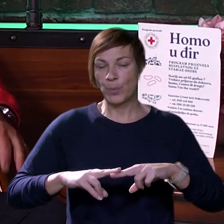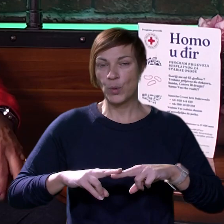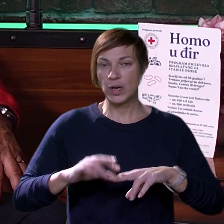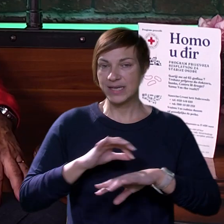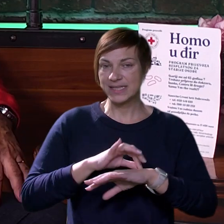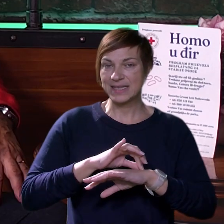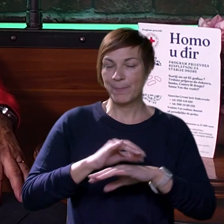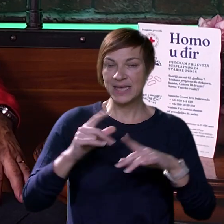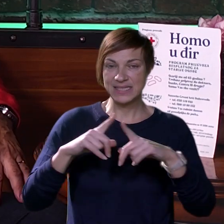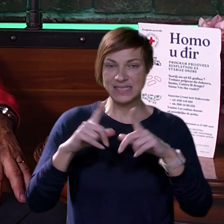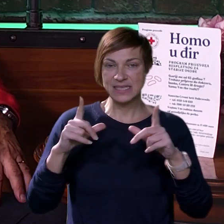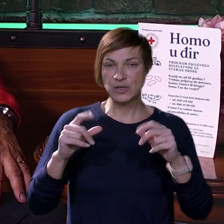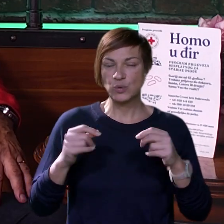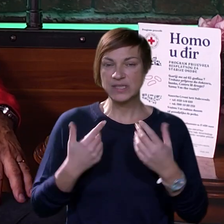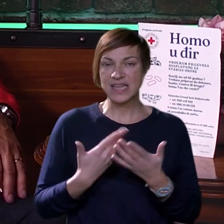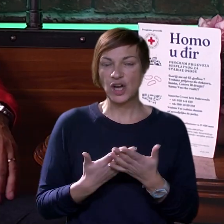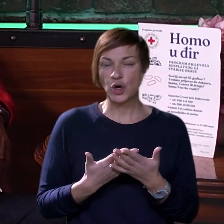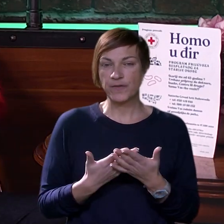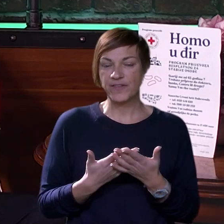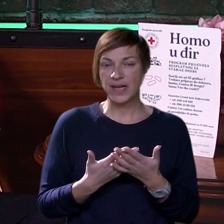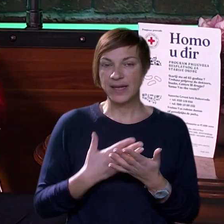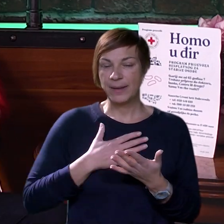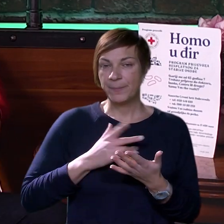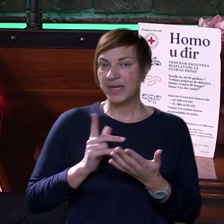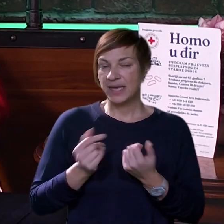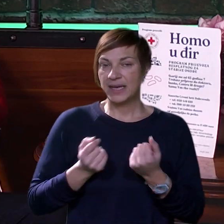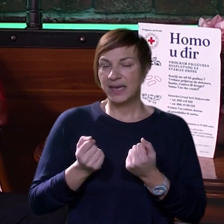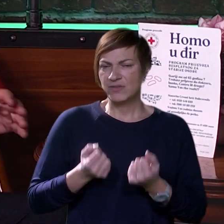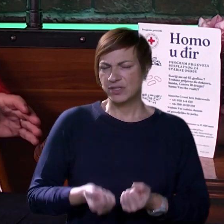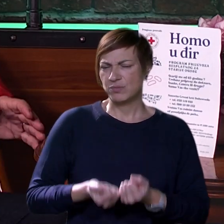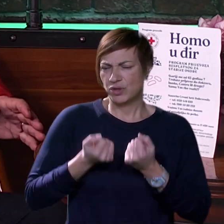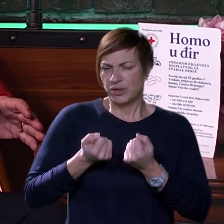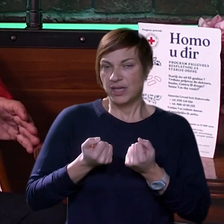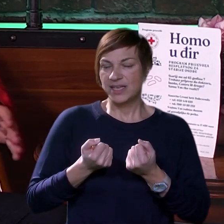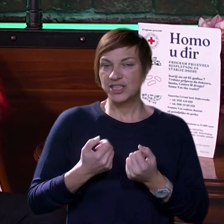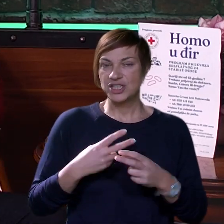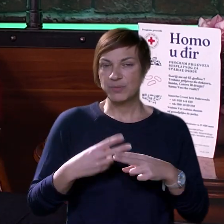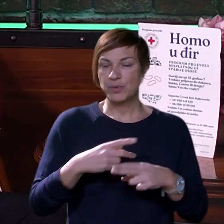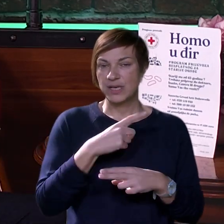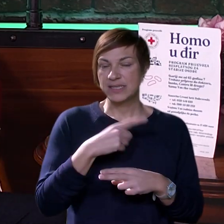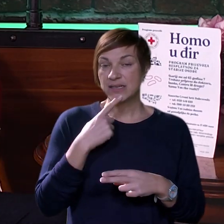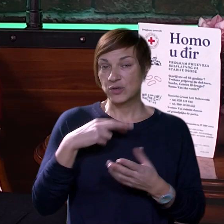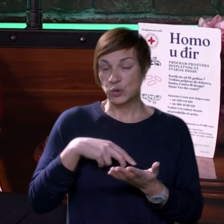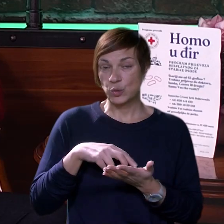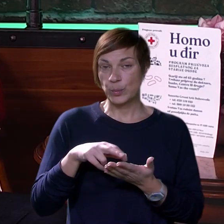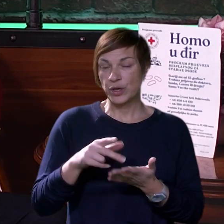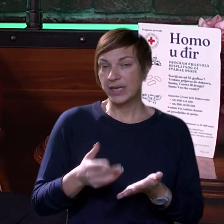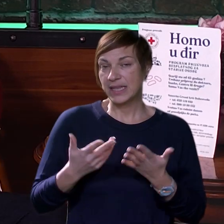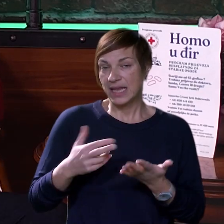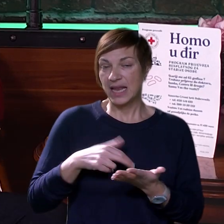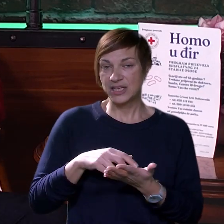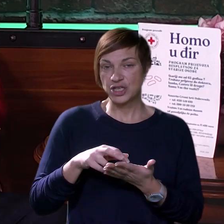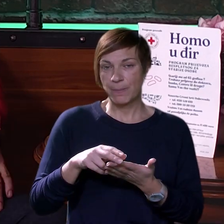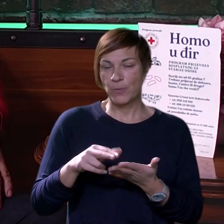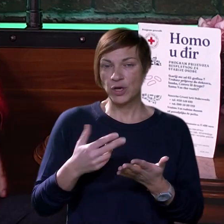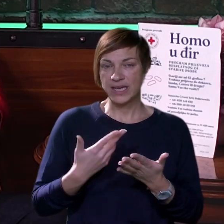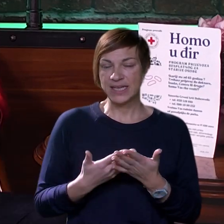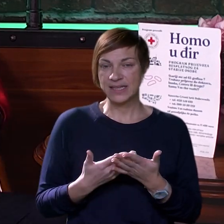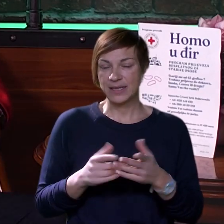ili do nekih medicinskih ustanova. Mi ne vozimo teže bolesnike, nego jednostavno one koji su pokretne i koji su lakše